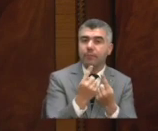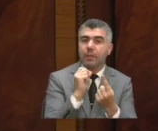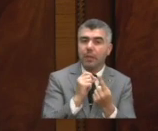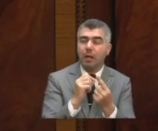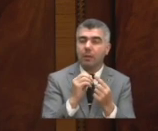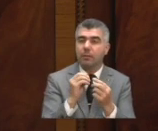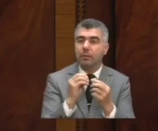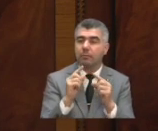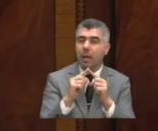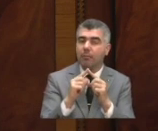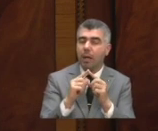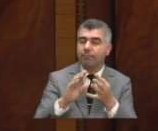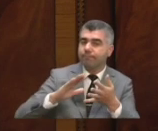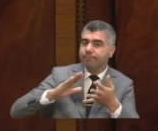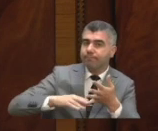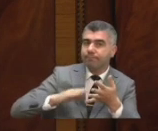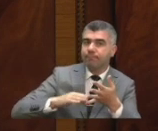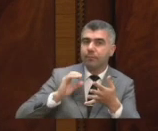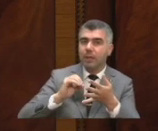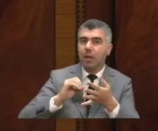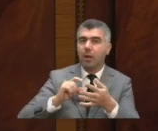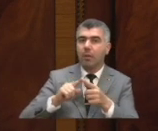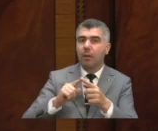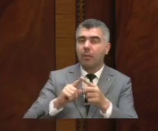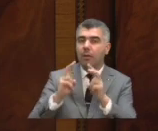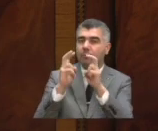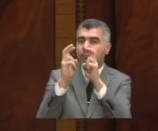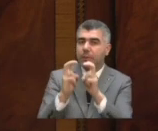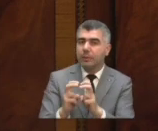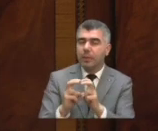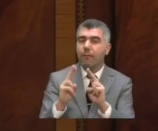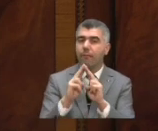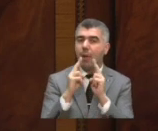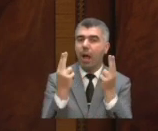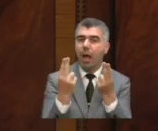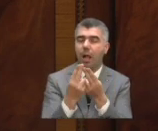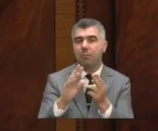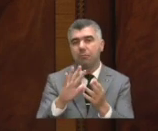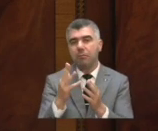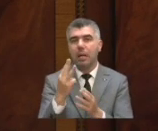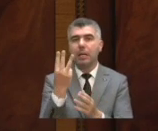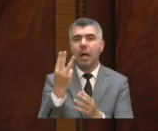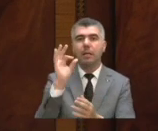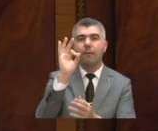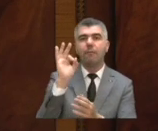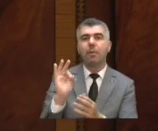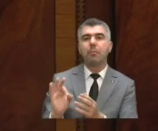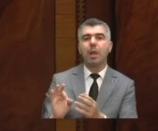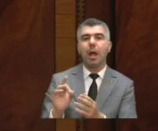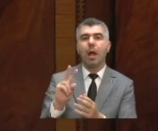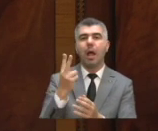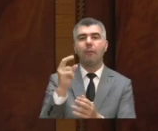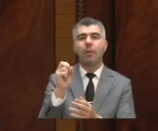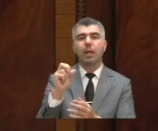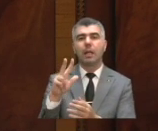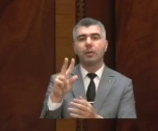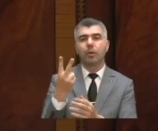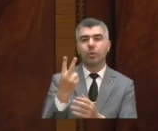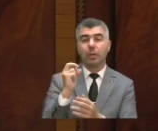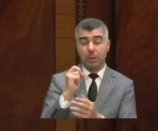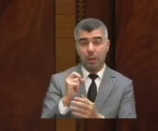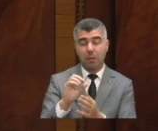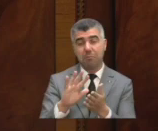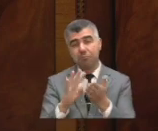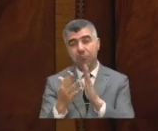يتجوز يتجاوز معدل نمو العالمي 3% خلال سنه 2023 و